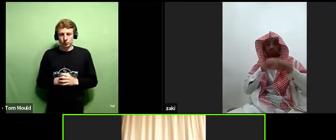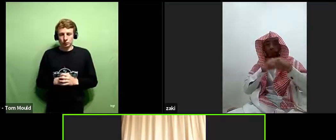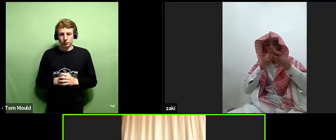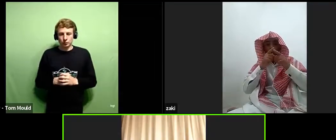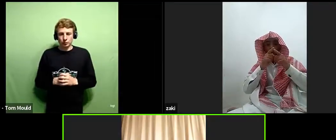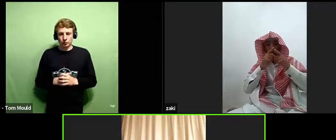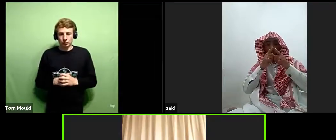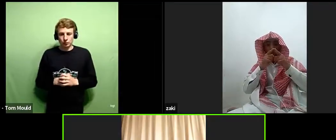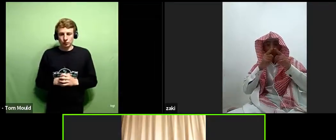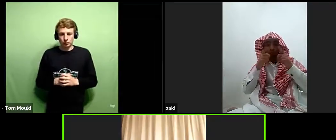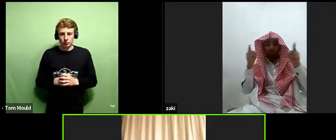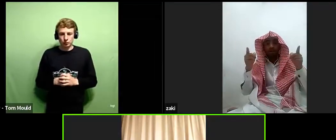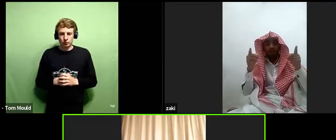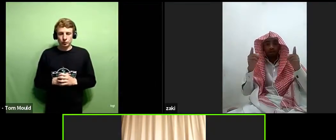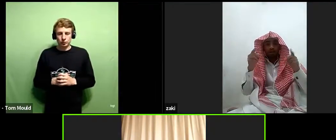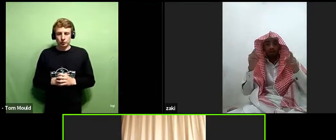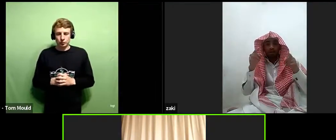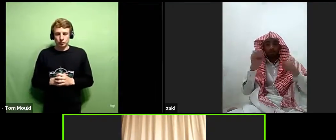الجواب